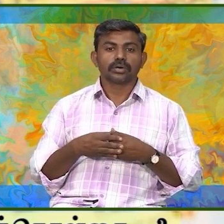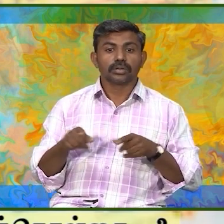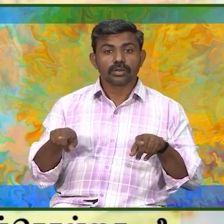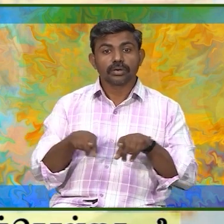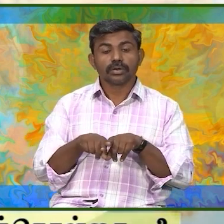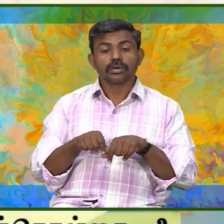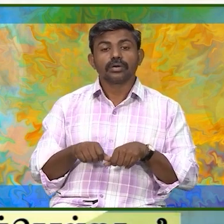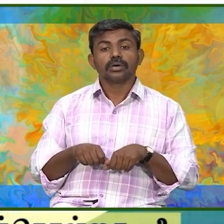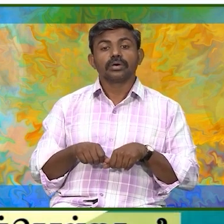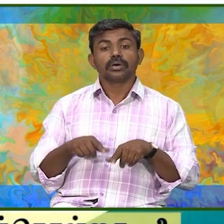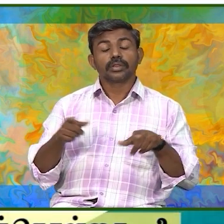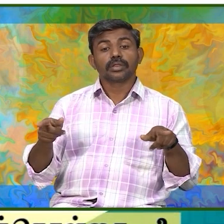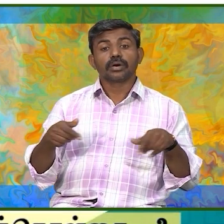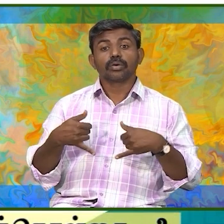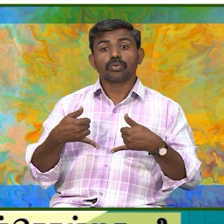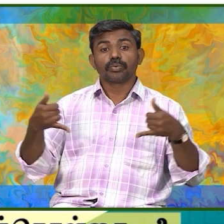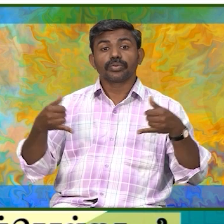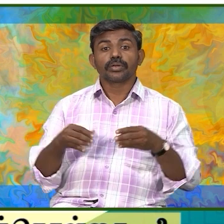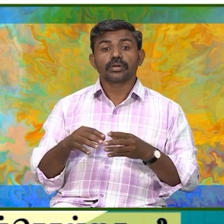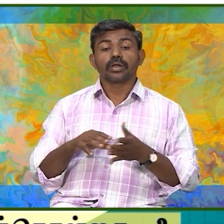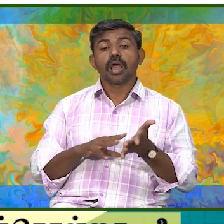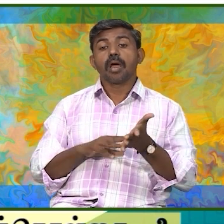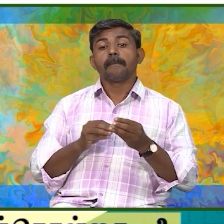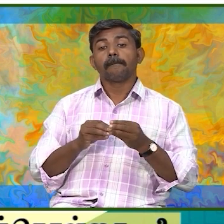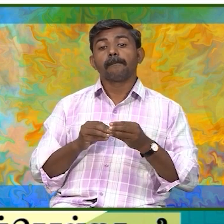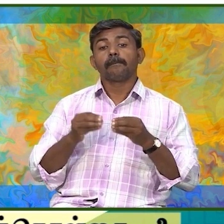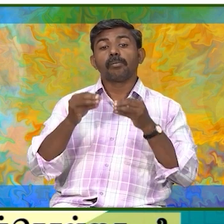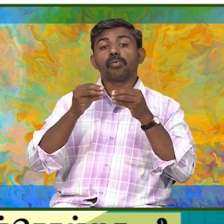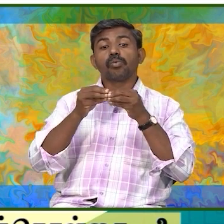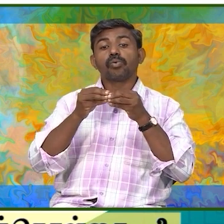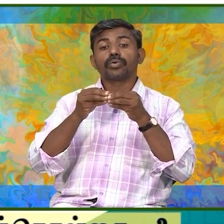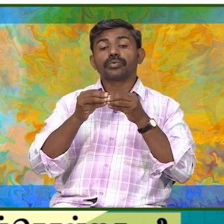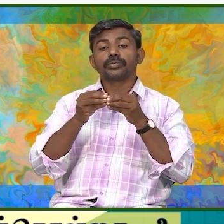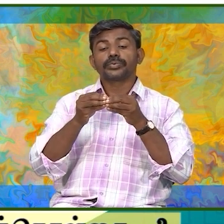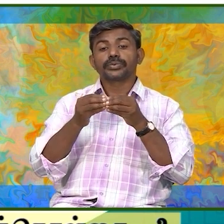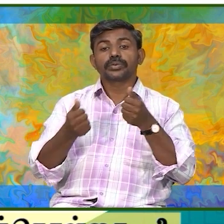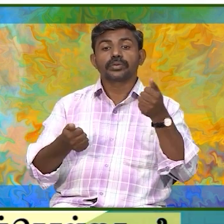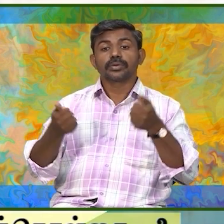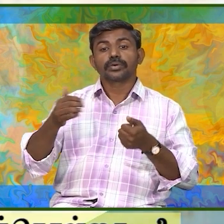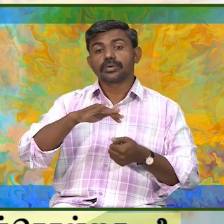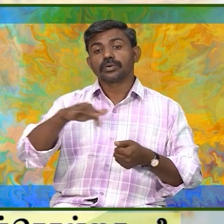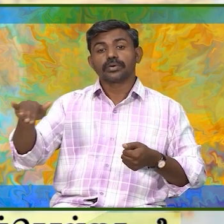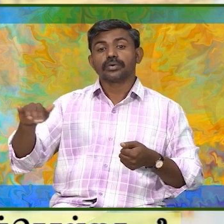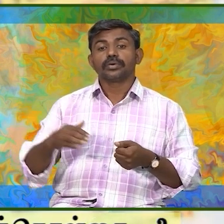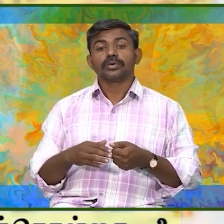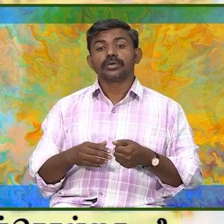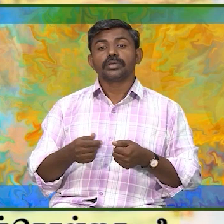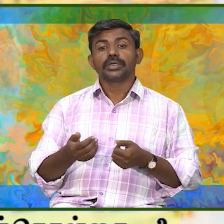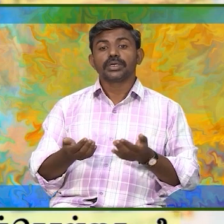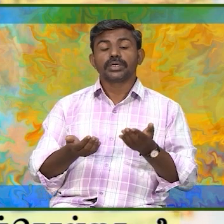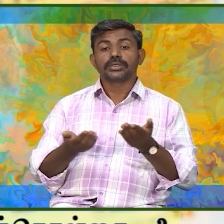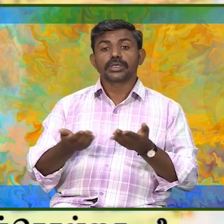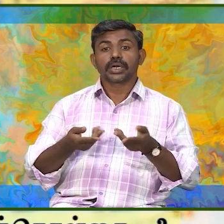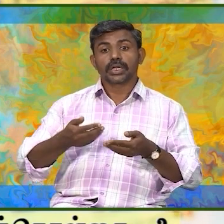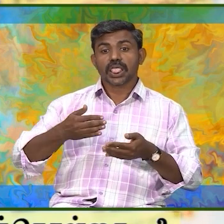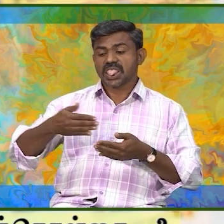அதுபோல் இந்த நாடுகளுக்கு உட்பட்ட பகுதியில் வங்கதேசம், இந்தியா, பூட்டான் போன்ற நாடுகளில் தரைமார்க்கமாகவும் எரிசக்தி மற்றும் சரக்கு